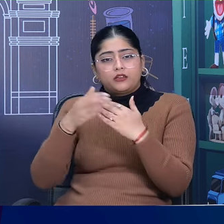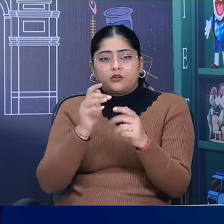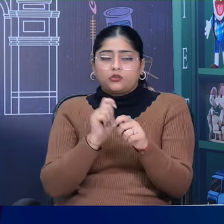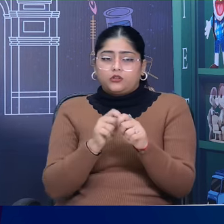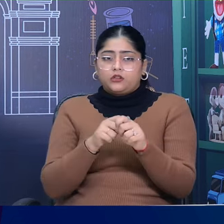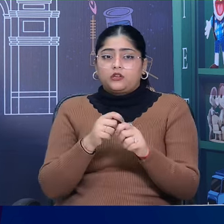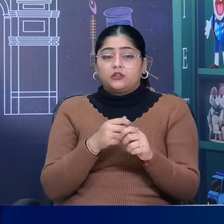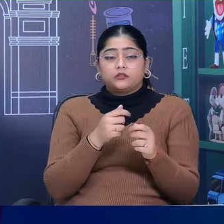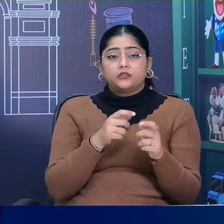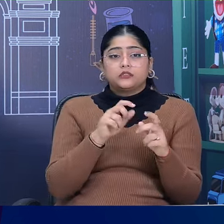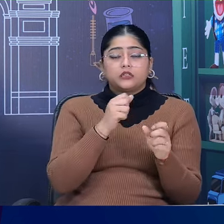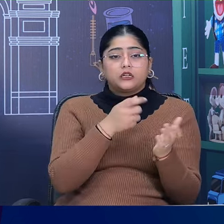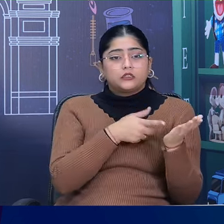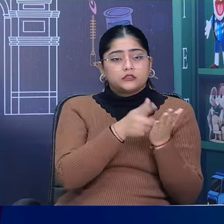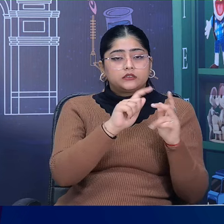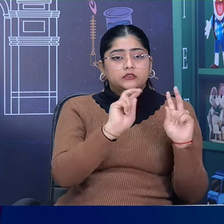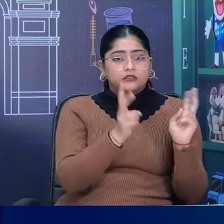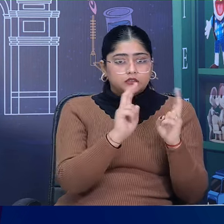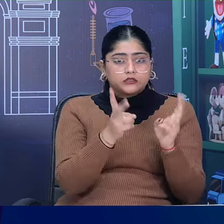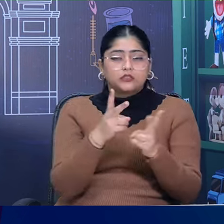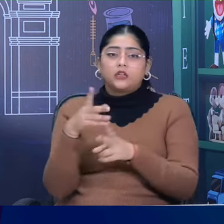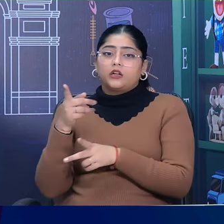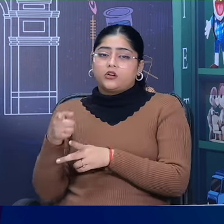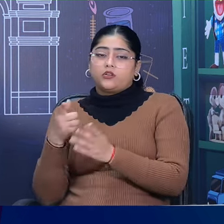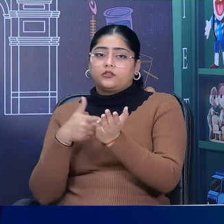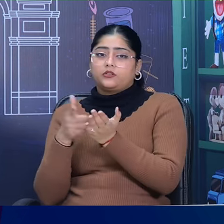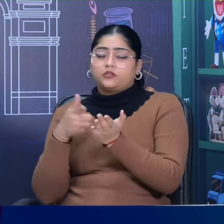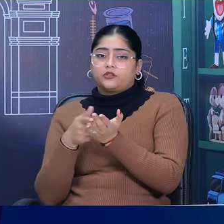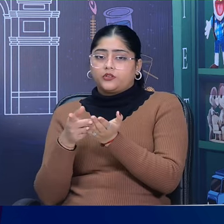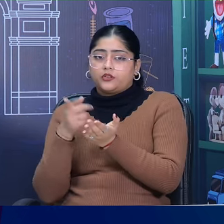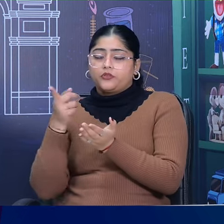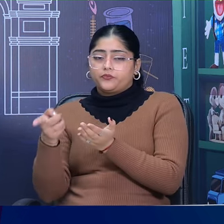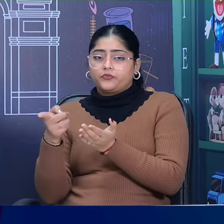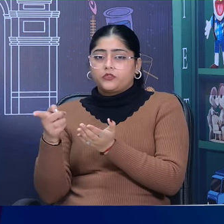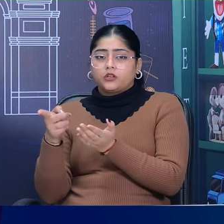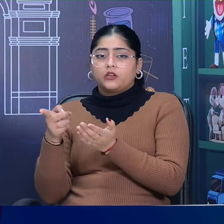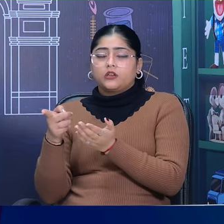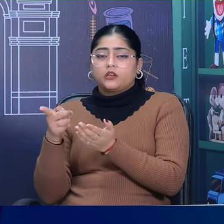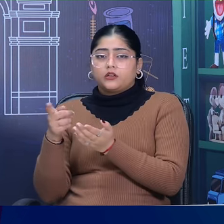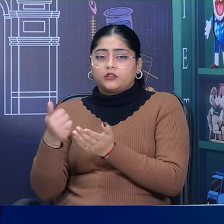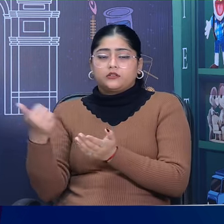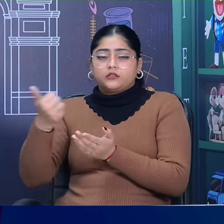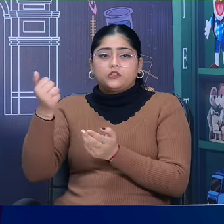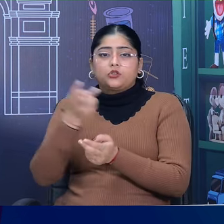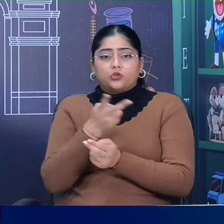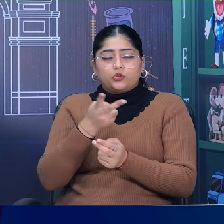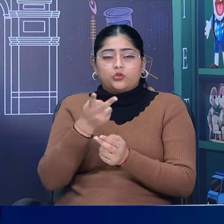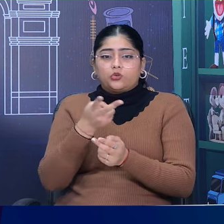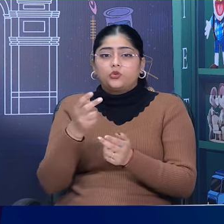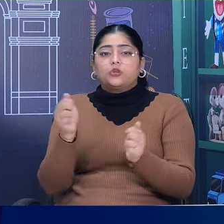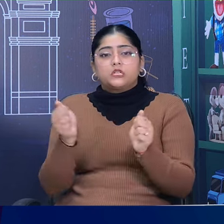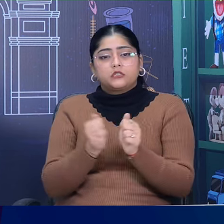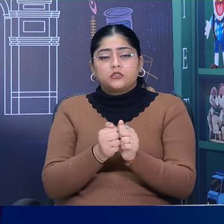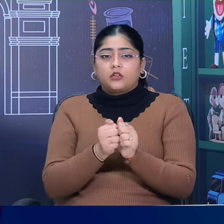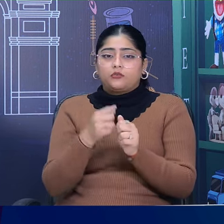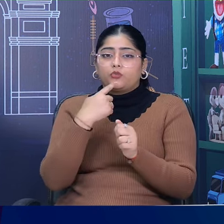और ग्रामसभा कई बार कमेटी बनाती है कि पांच लोग छह लोग सात लोग मिलकर एक कमेटी है और यह कमेटी देखेगी कि